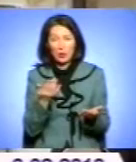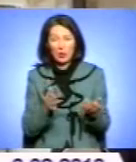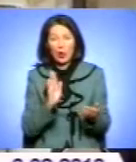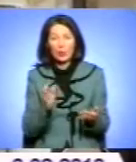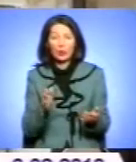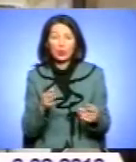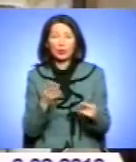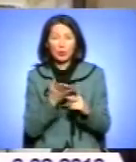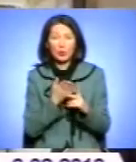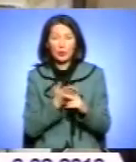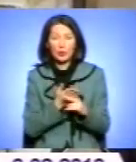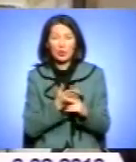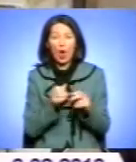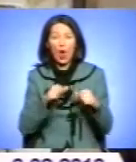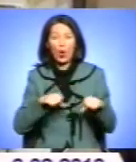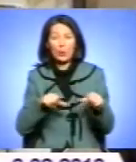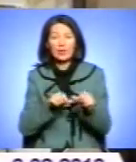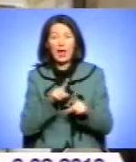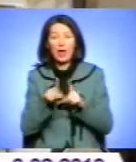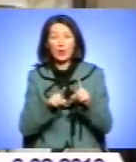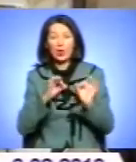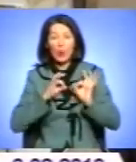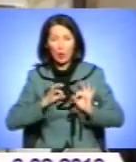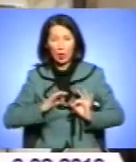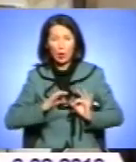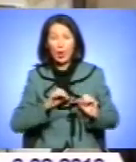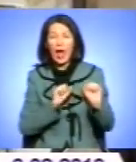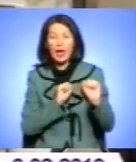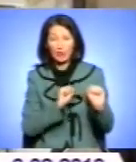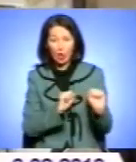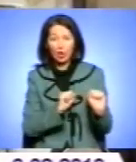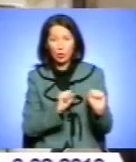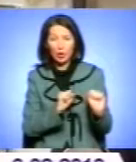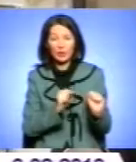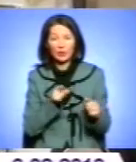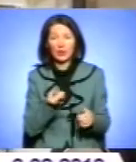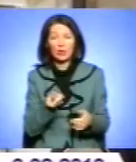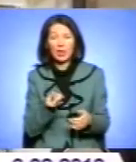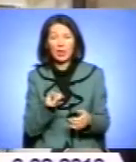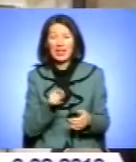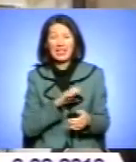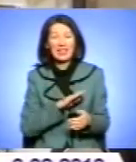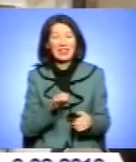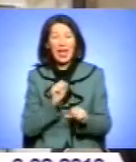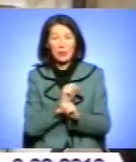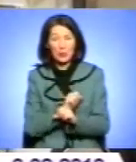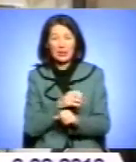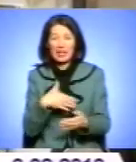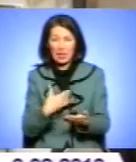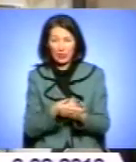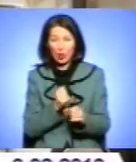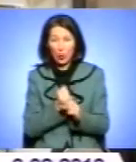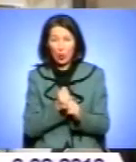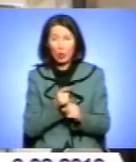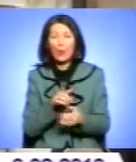компромісні. Тому комісія по реформуванню прокуратури і адвокатури, вона не припинила свою роботу,